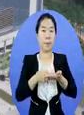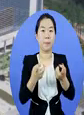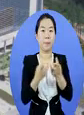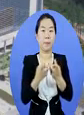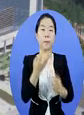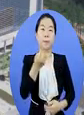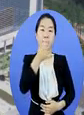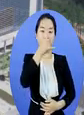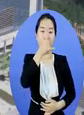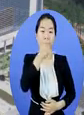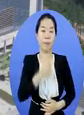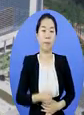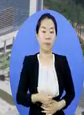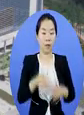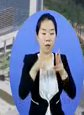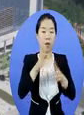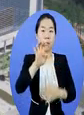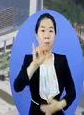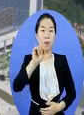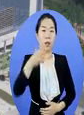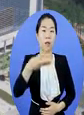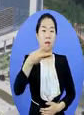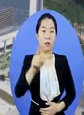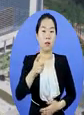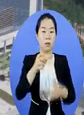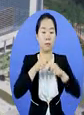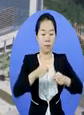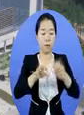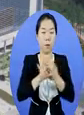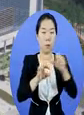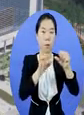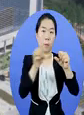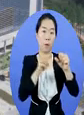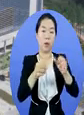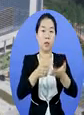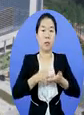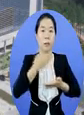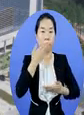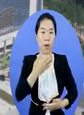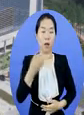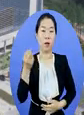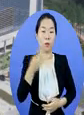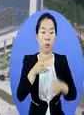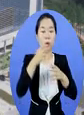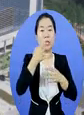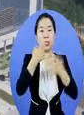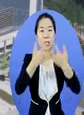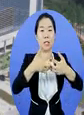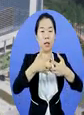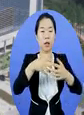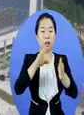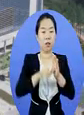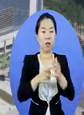가지가 있다고 합니다. 에어컨의 필터를 청소할 경우 냉방 효율을 5% 정도 올릴 수 있고요. 냉장고의 경우에는